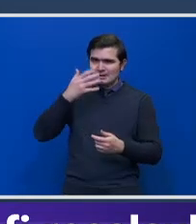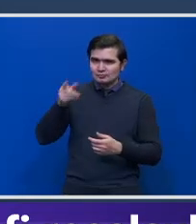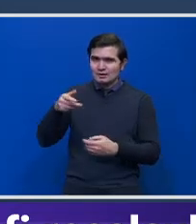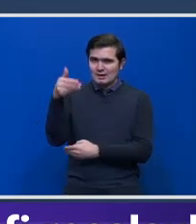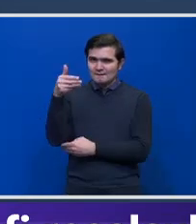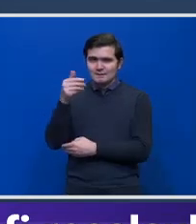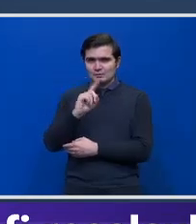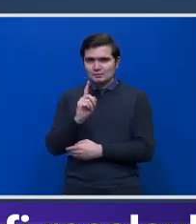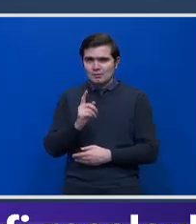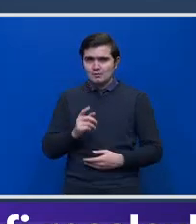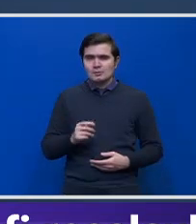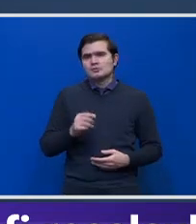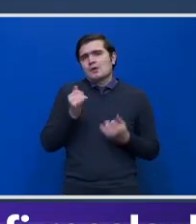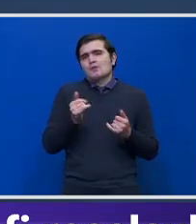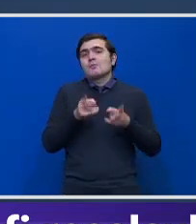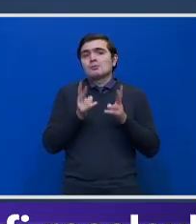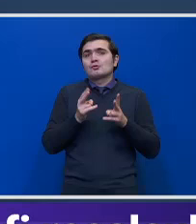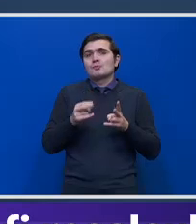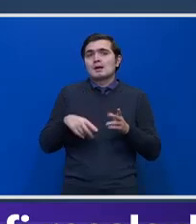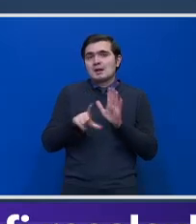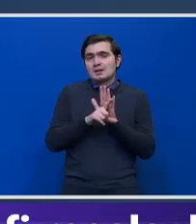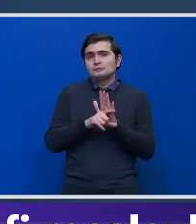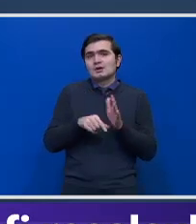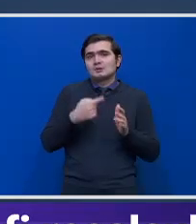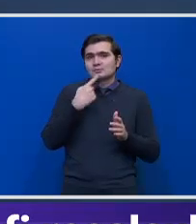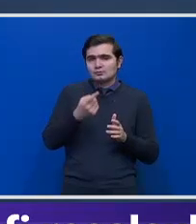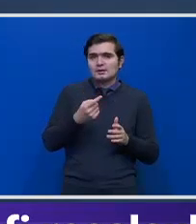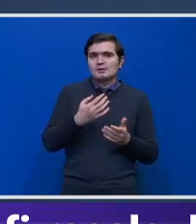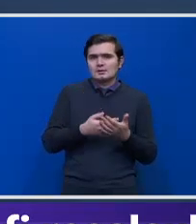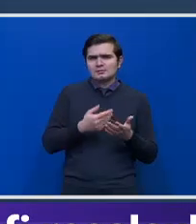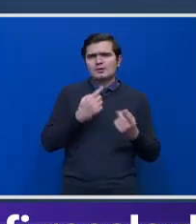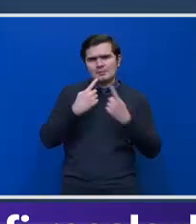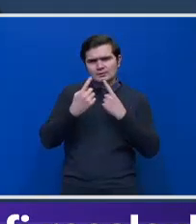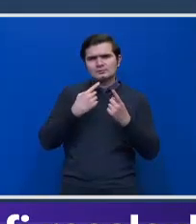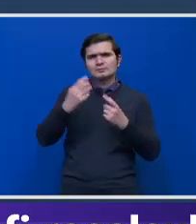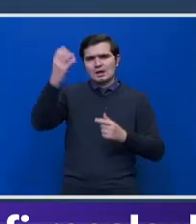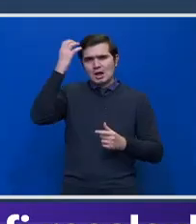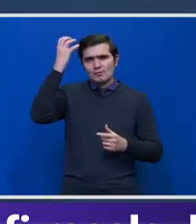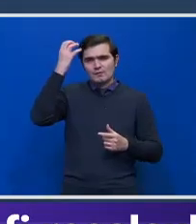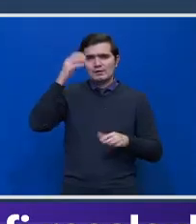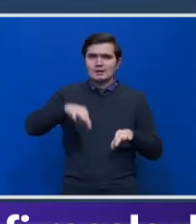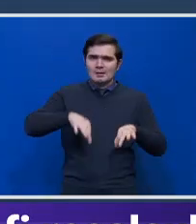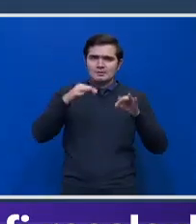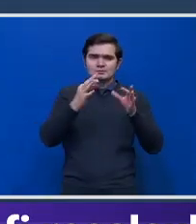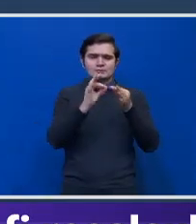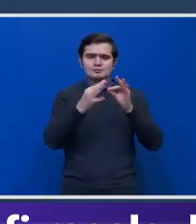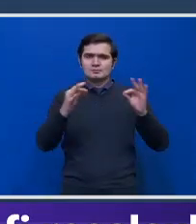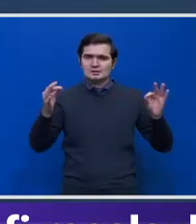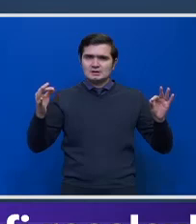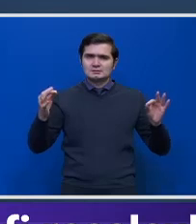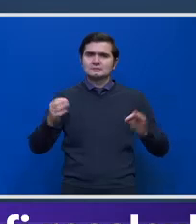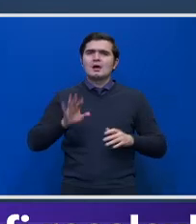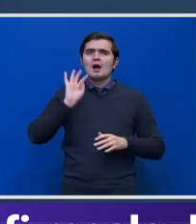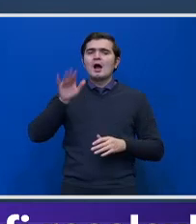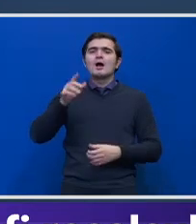sau nu mai e nevoie? În mod normal au obligația și este stipulat, chiar am discutat textul foarte mult în guvern și am găsit un text prin care